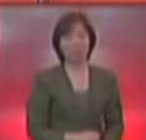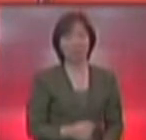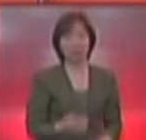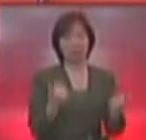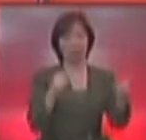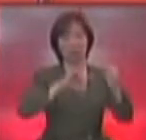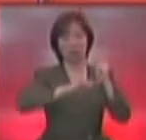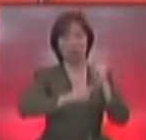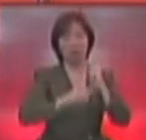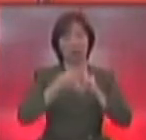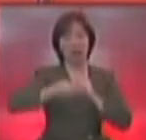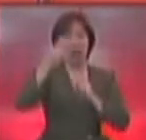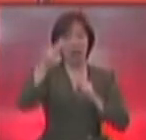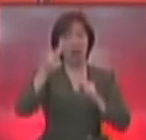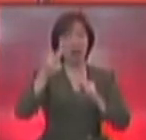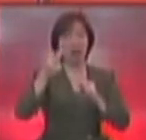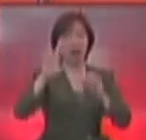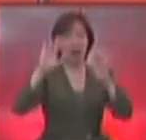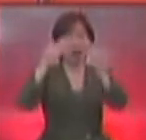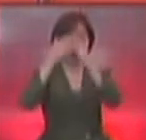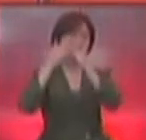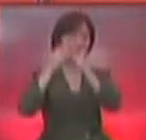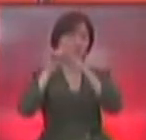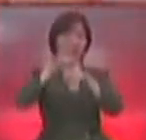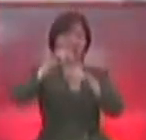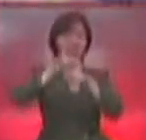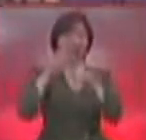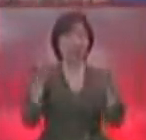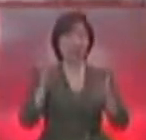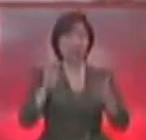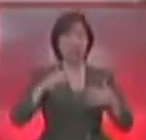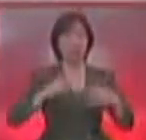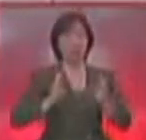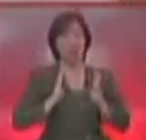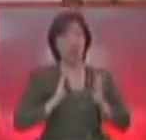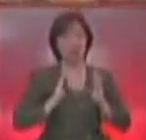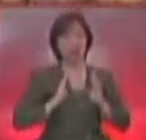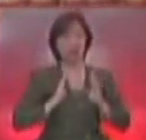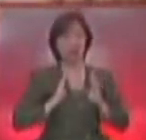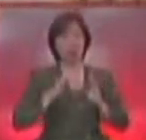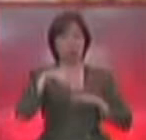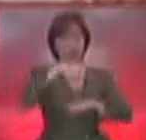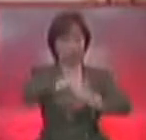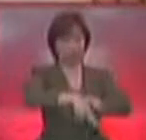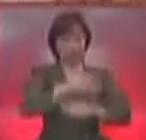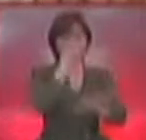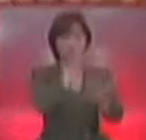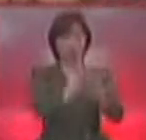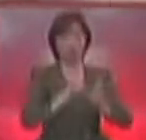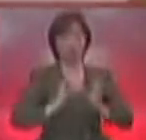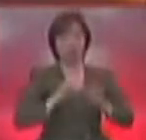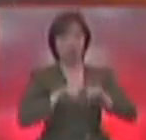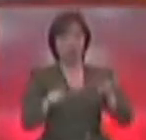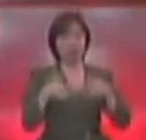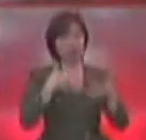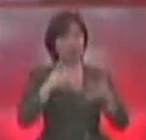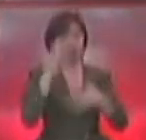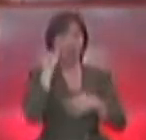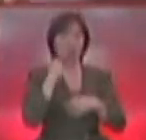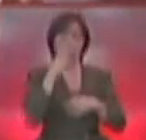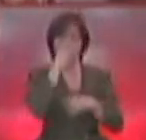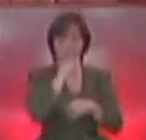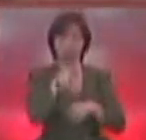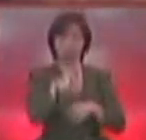Nagsimula na ang high altitude training ni Manny Pacquiao sa Baguio. Halos hating gabi nang dumating si Pacman sa Baguio. Pero kahit kulang sa